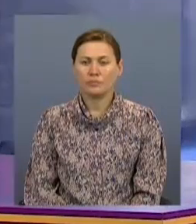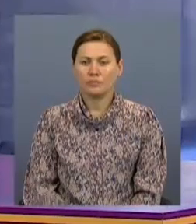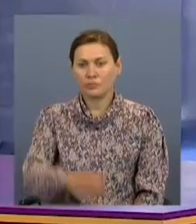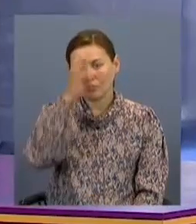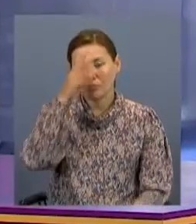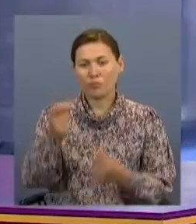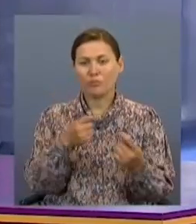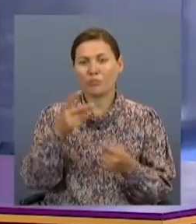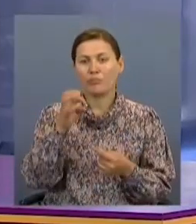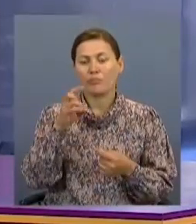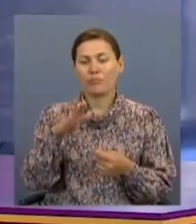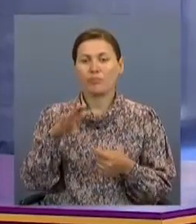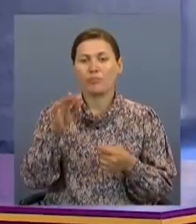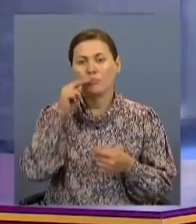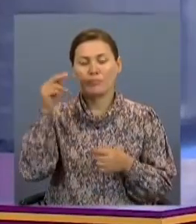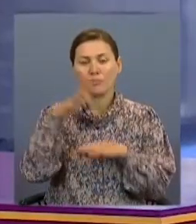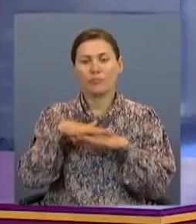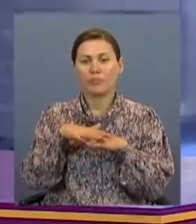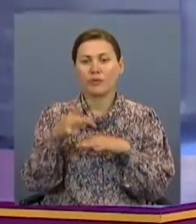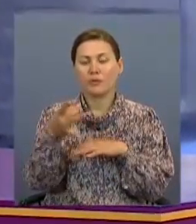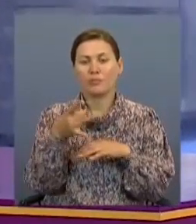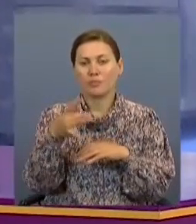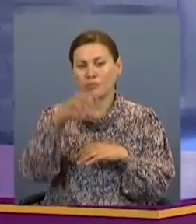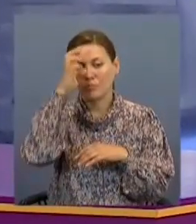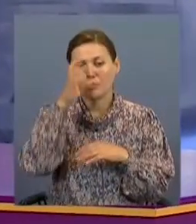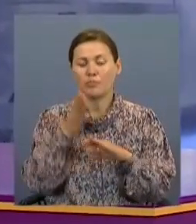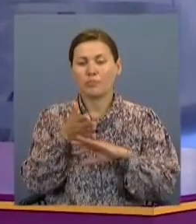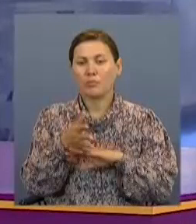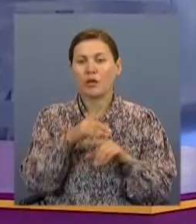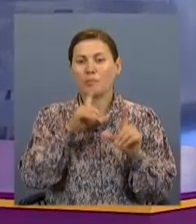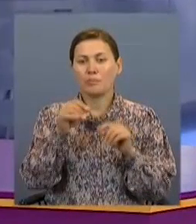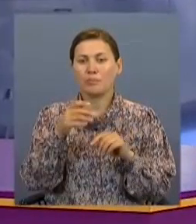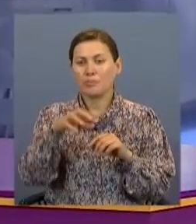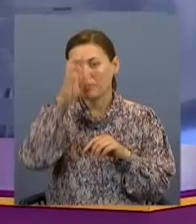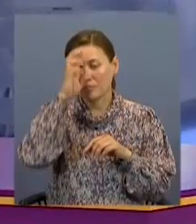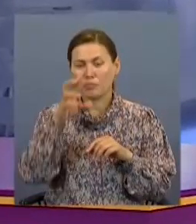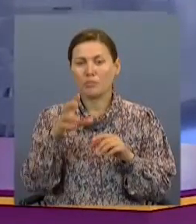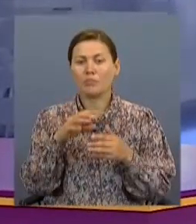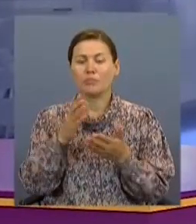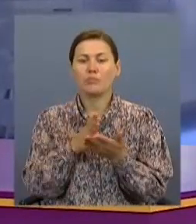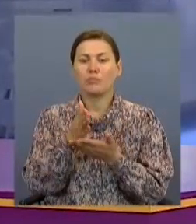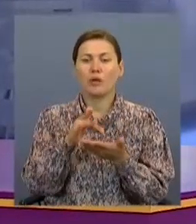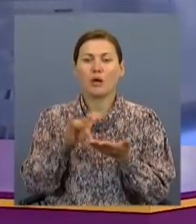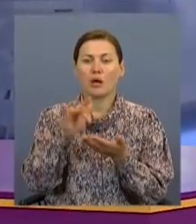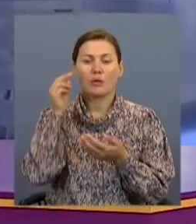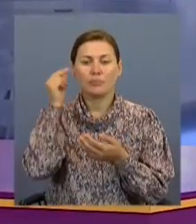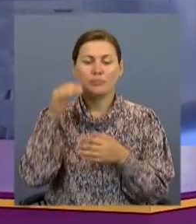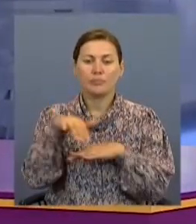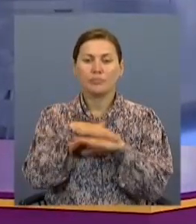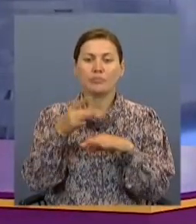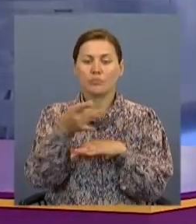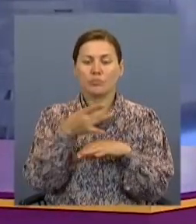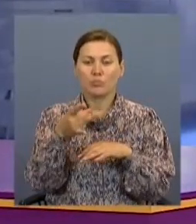Мемлекет басшысы Нұрсұлтан Назарбаев Қытай Халық Республикасына мемлекеттік сапармен барды. Елбасы сапар барысында Қытай Халық Республикасының